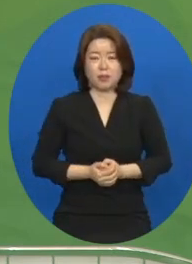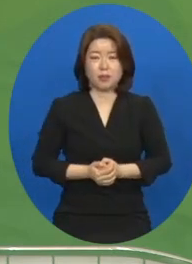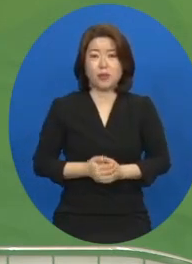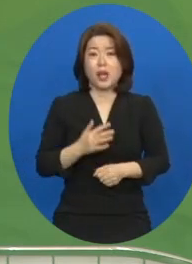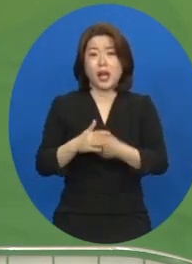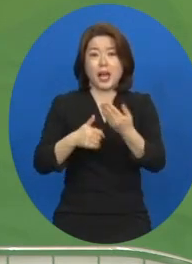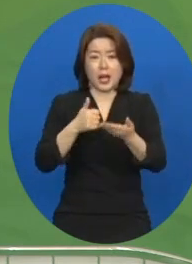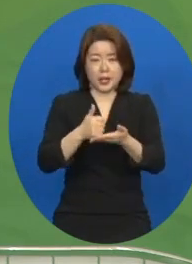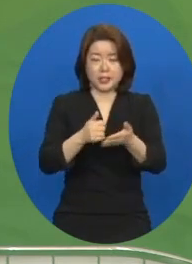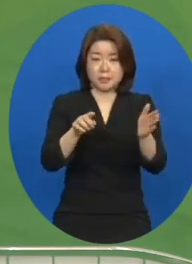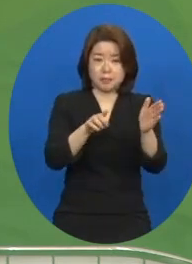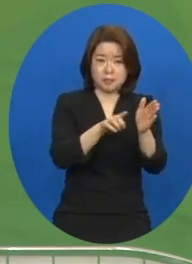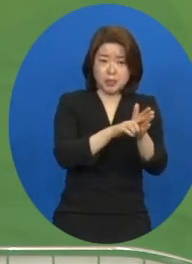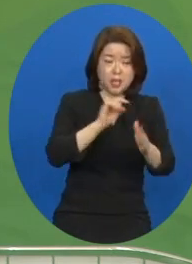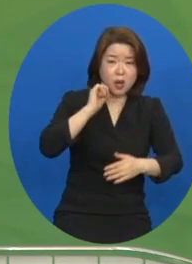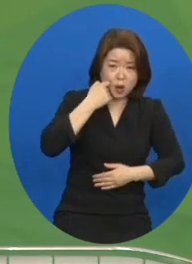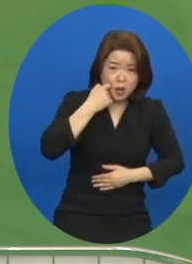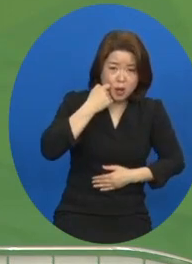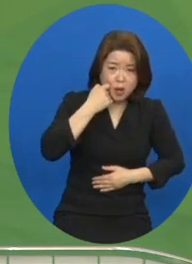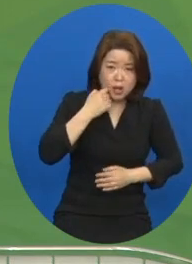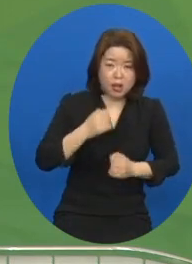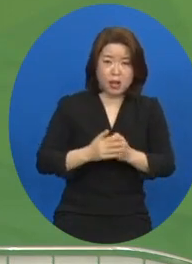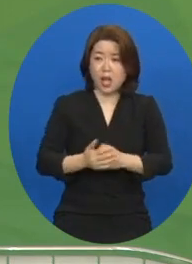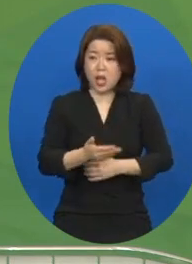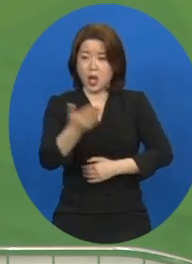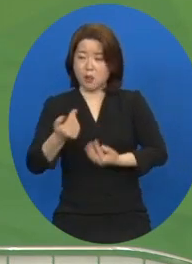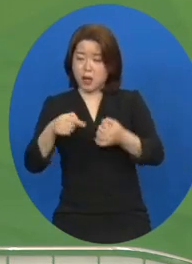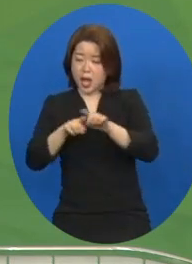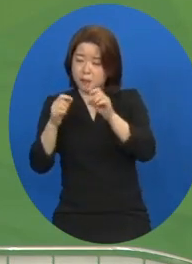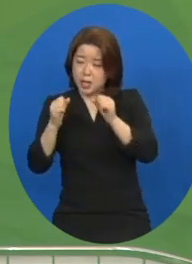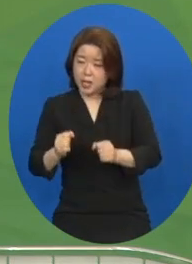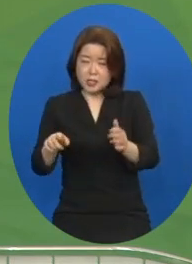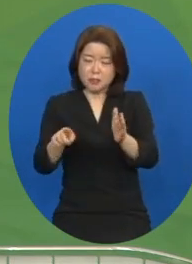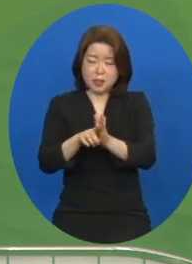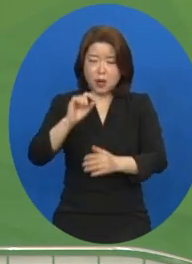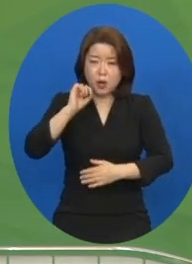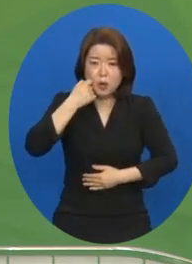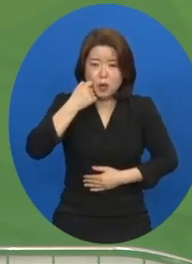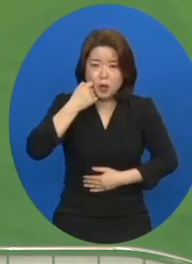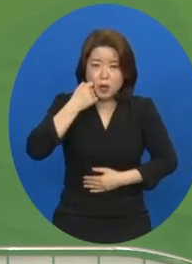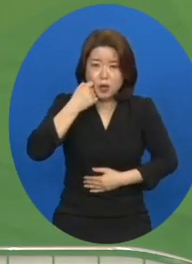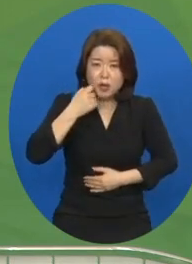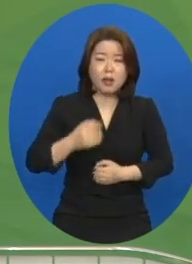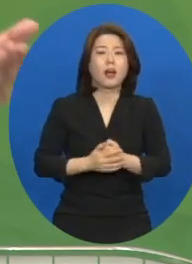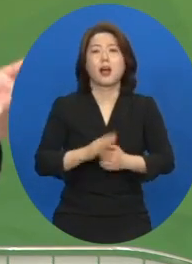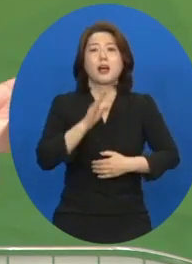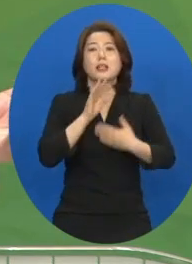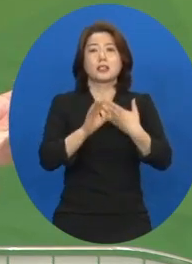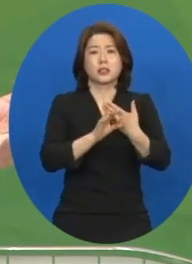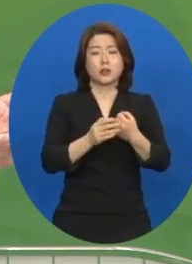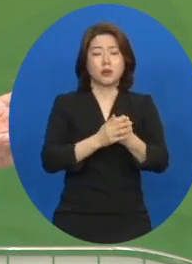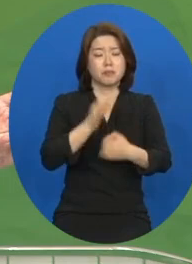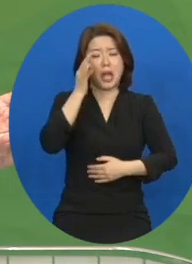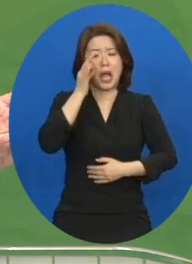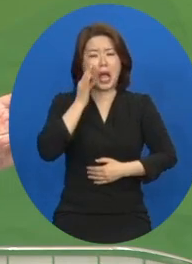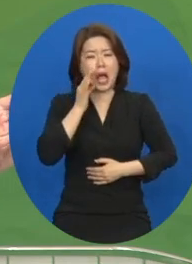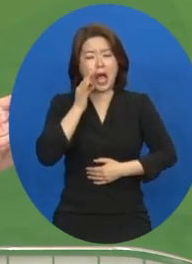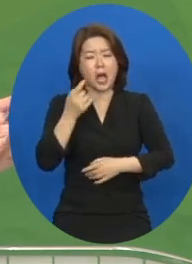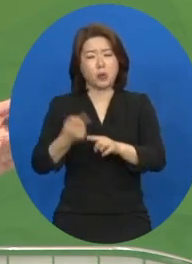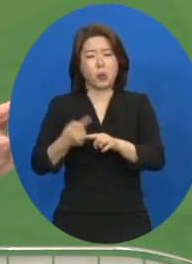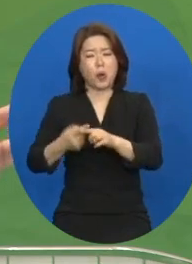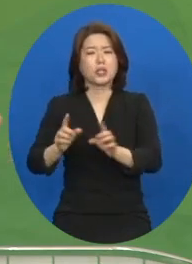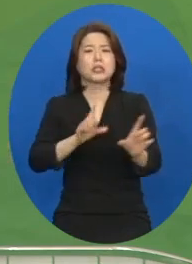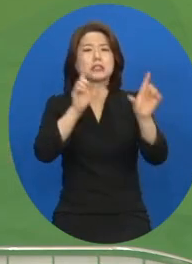하나님이 믿어지지 않으시나요? 여러분과 함께 계시는 게 믿어지지 않나요? 그러면 아간처럼 사는 거예요.